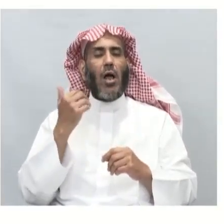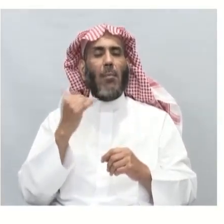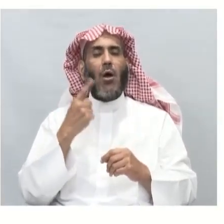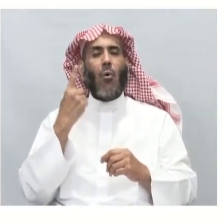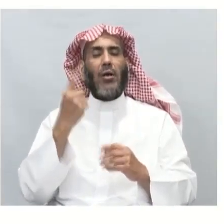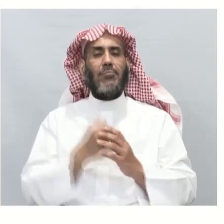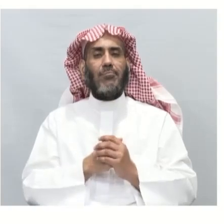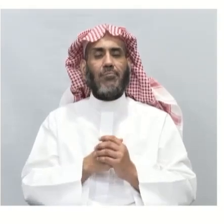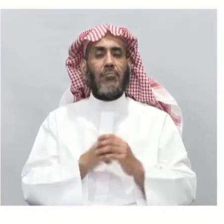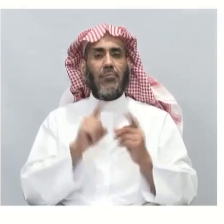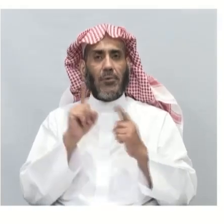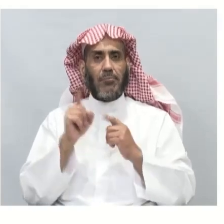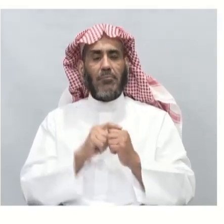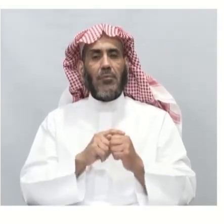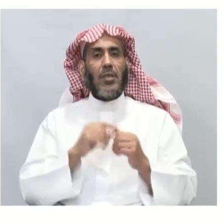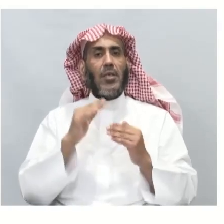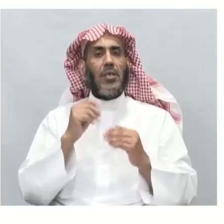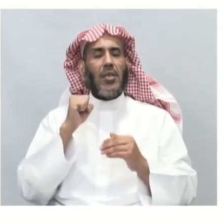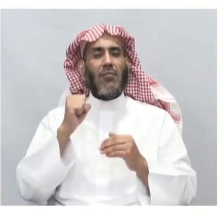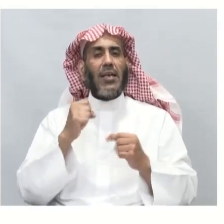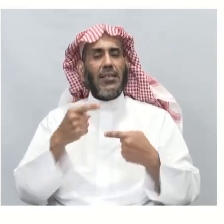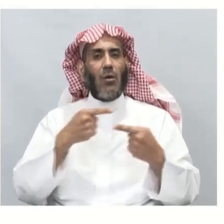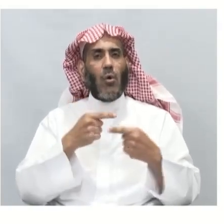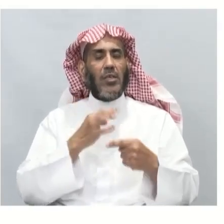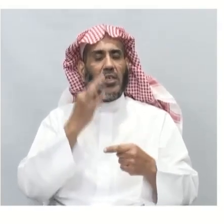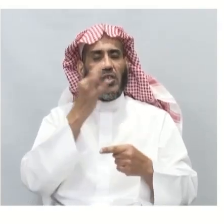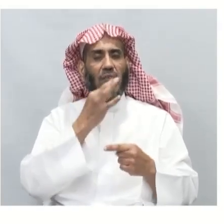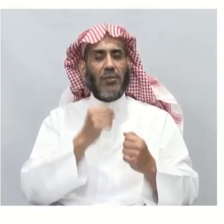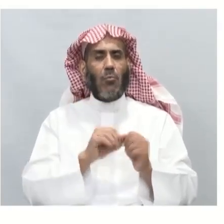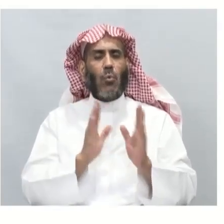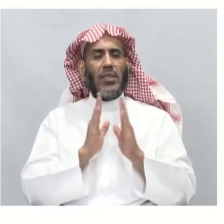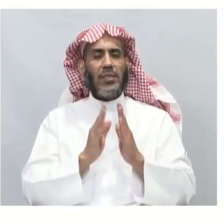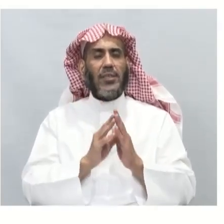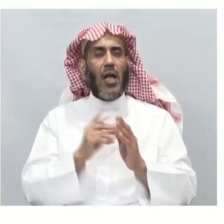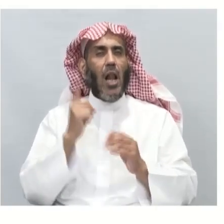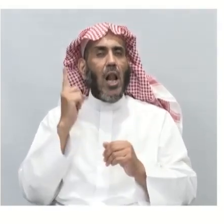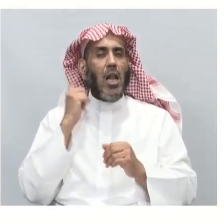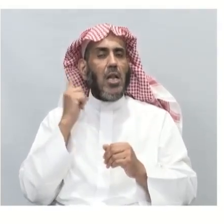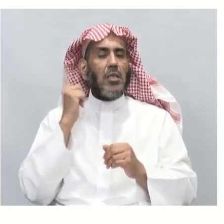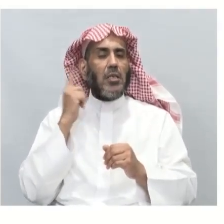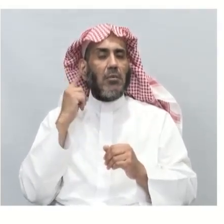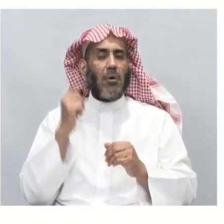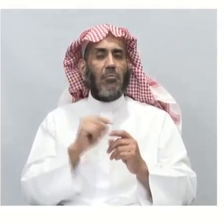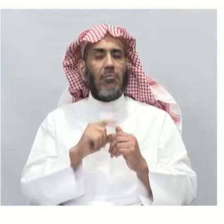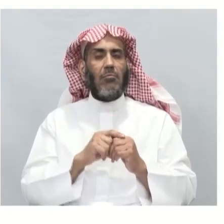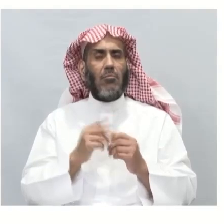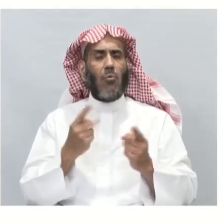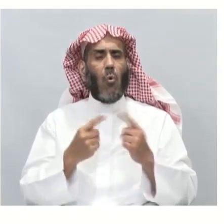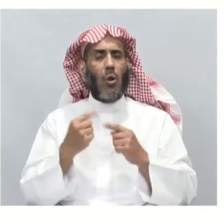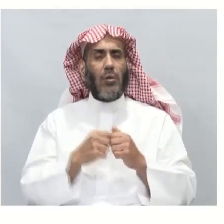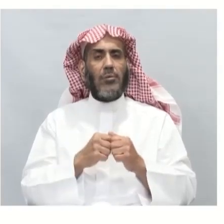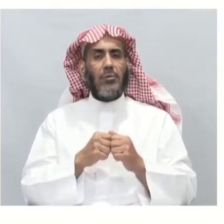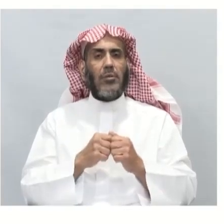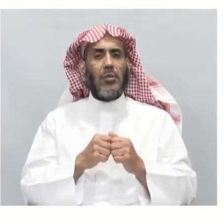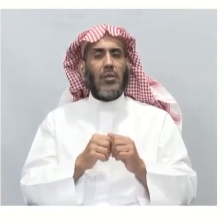واحد كما ترى كفايه التواصل الشفهي وتحديدا الاستماع لاحظ اننا فيما مضى كنا نتحدث